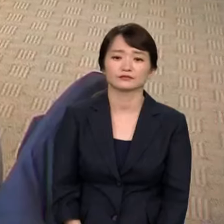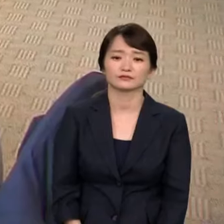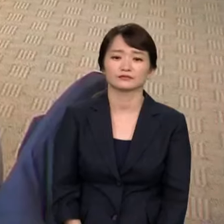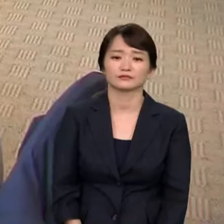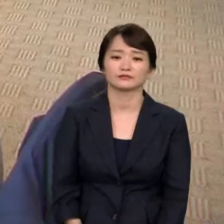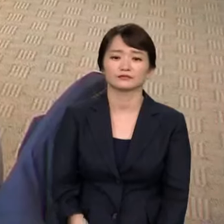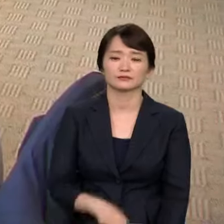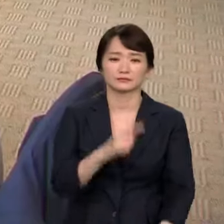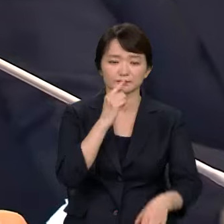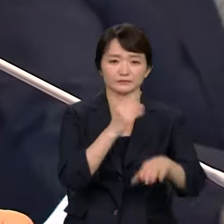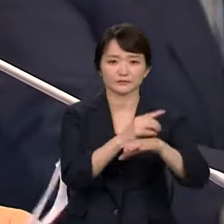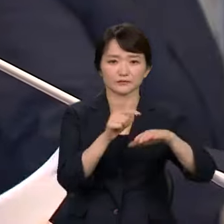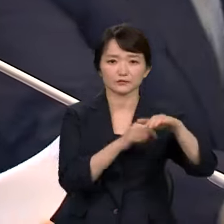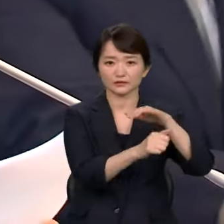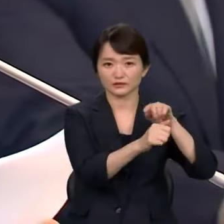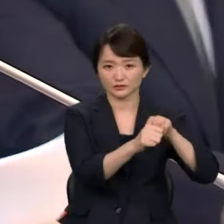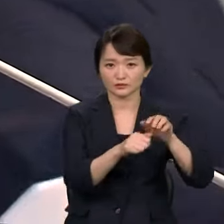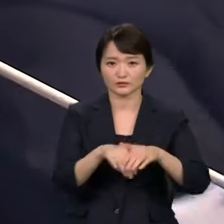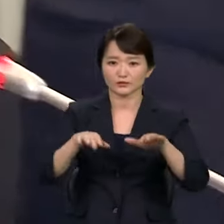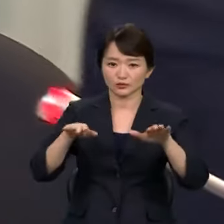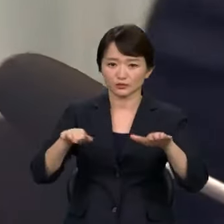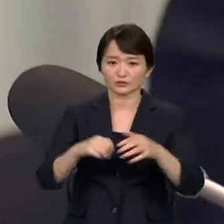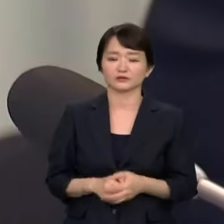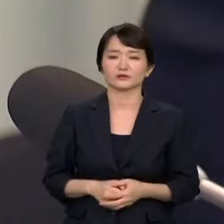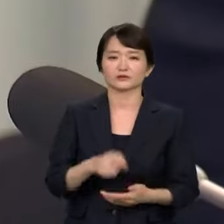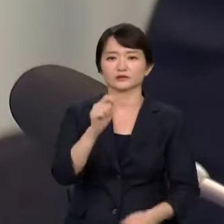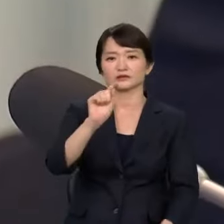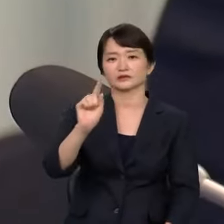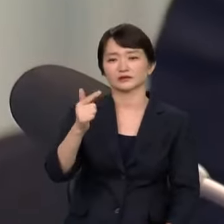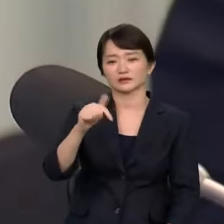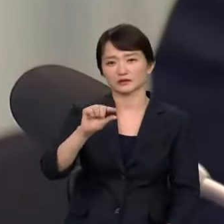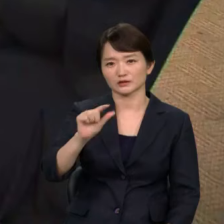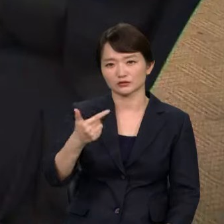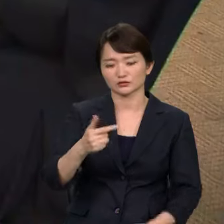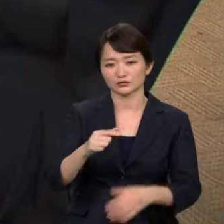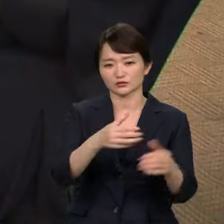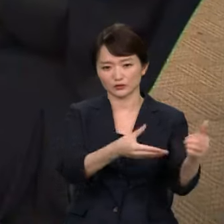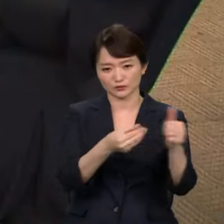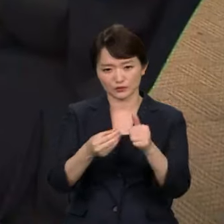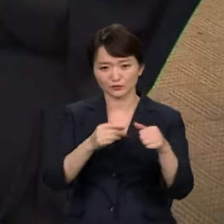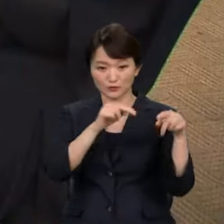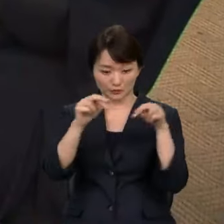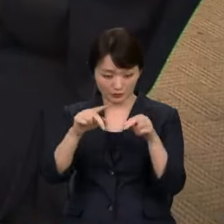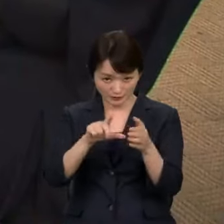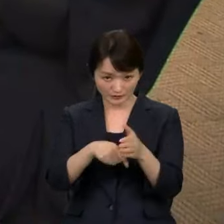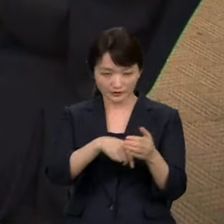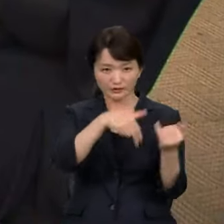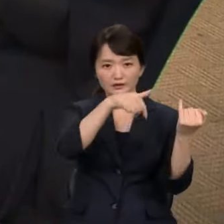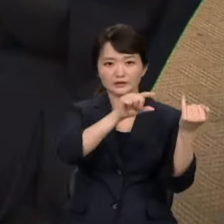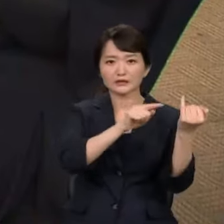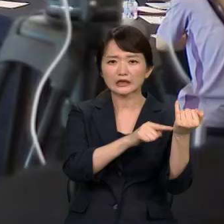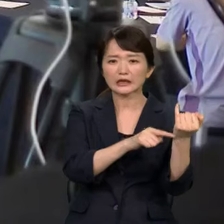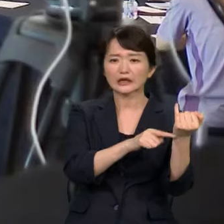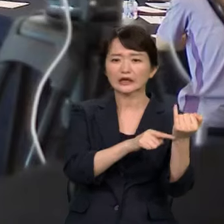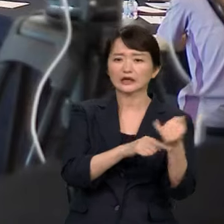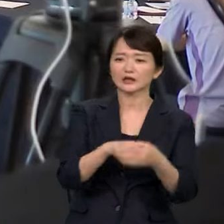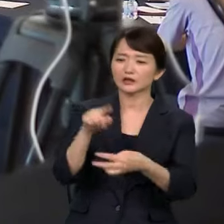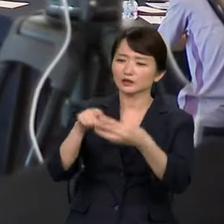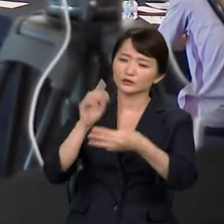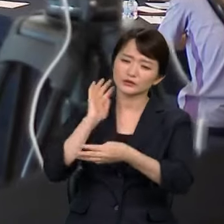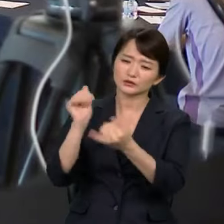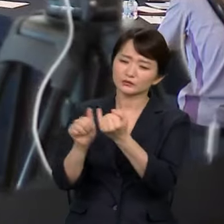박찬대 원내대표는 오늘 열린 관훈클럽 초청 토론회에서 전현희 의원의 김건희가 살인자 발언에 대해 유감을 표하며